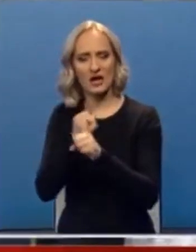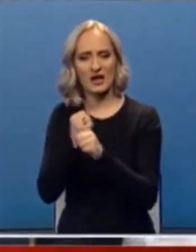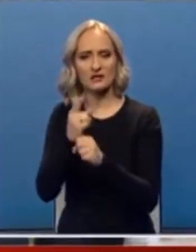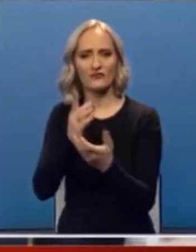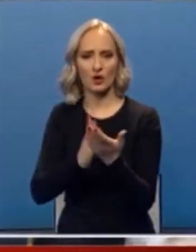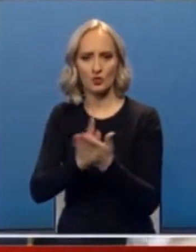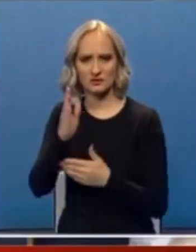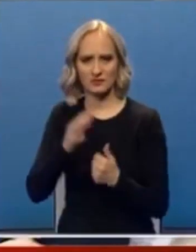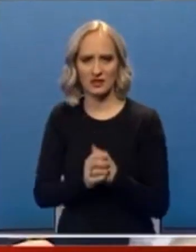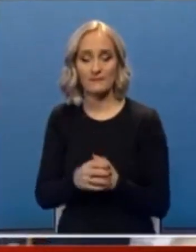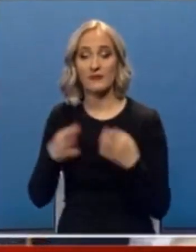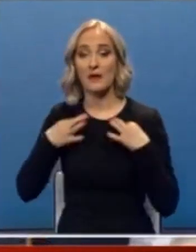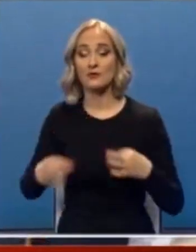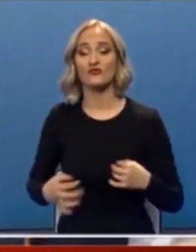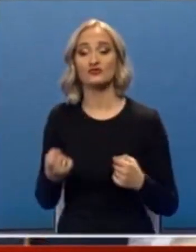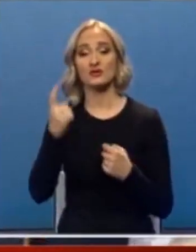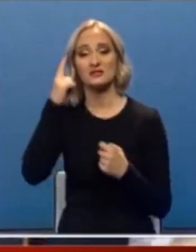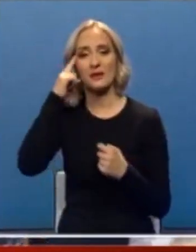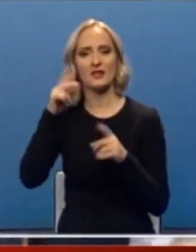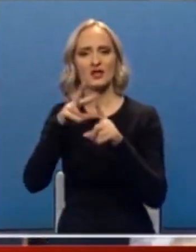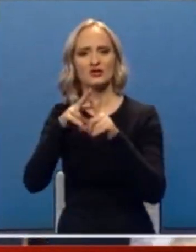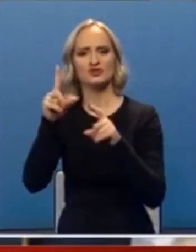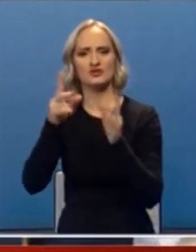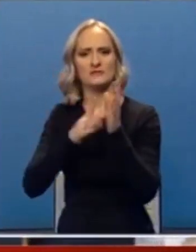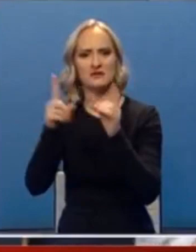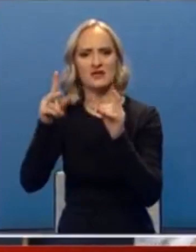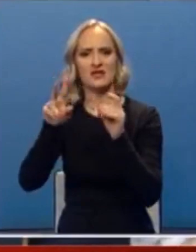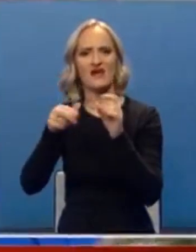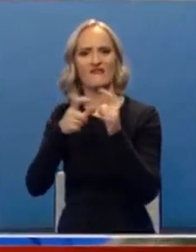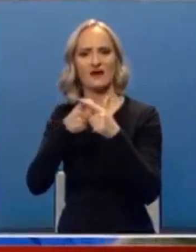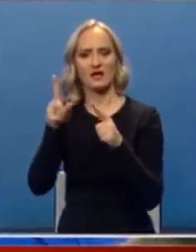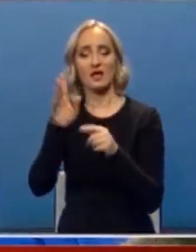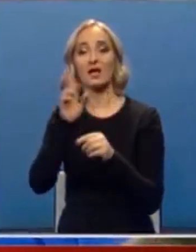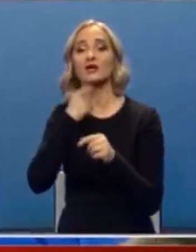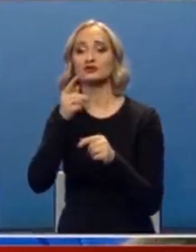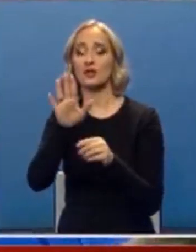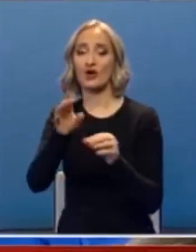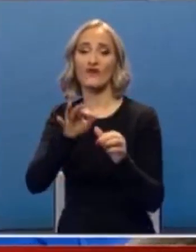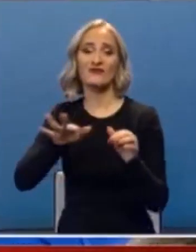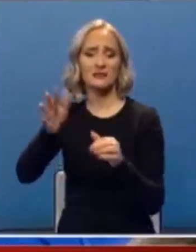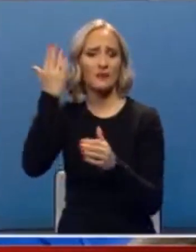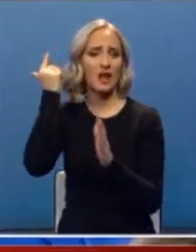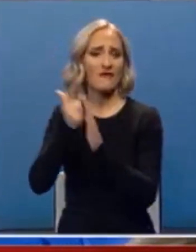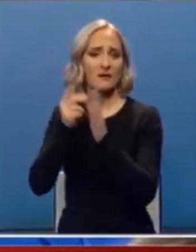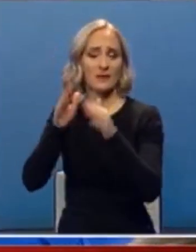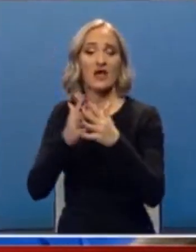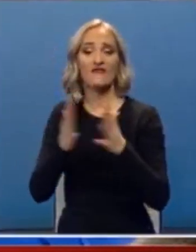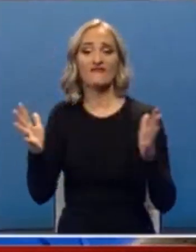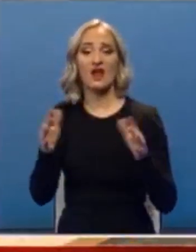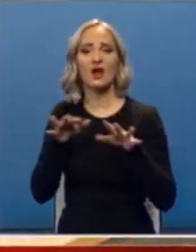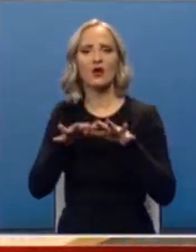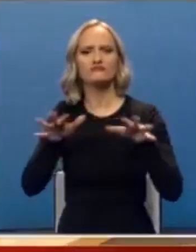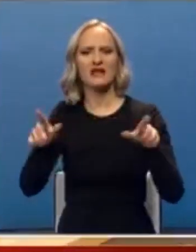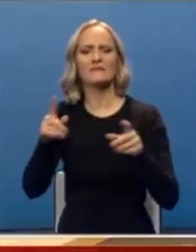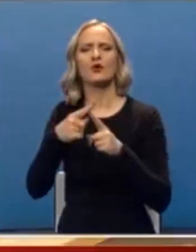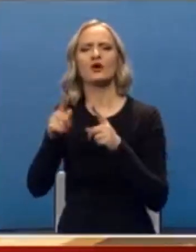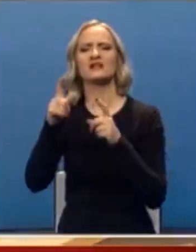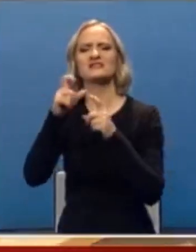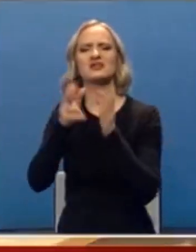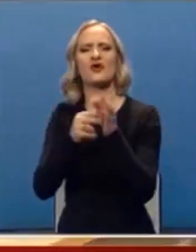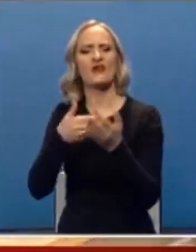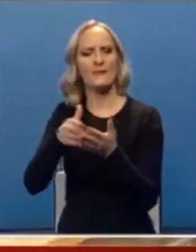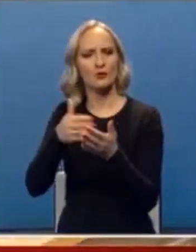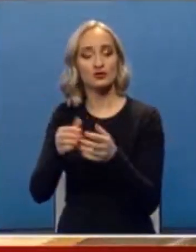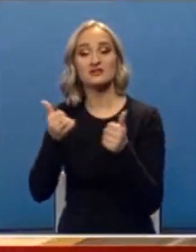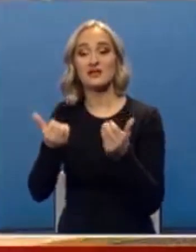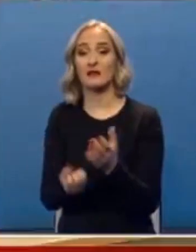uspjeha. Profesor iz Japana, Jin Miyawaki, ističe da je njegova zemlja svojevremeno imala ogromnu eksploataciju sirovina, zbog čega